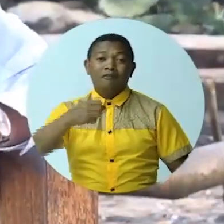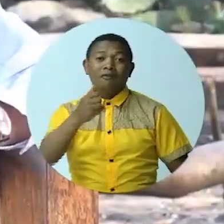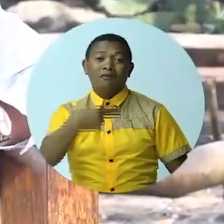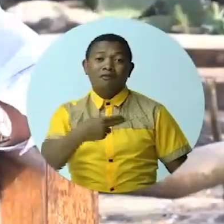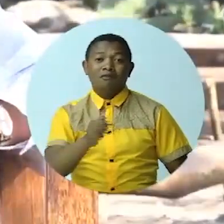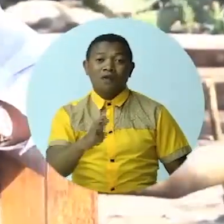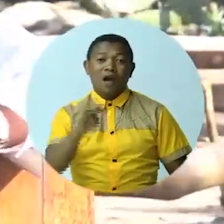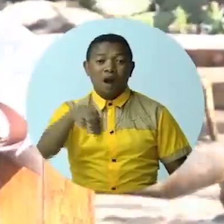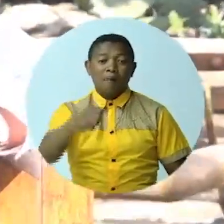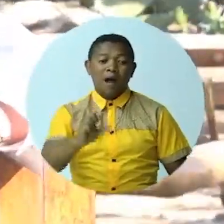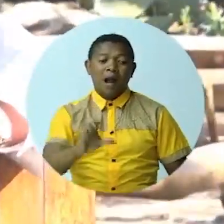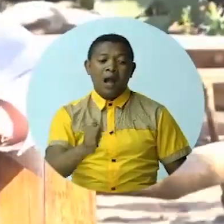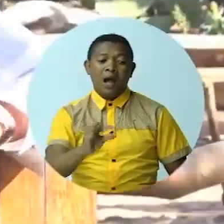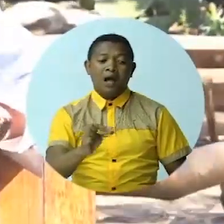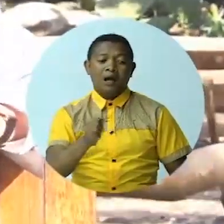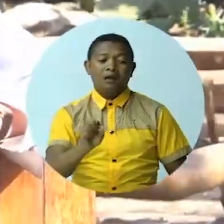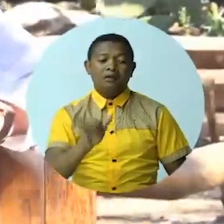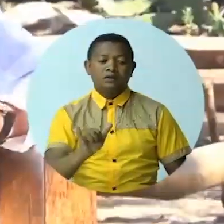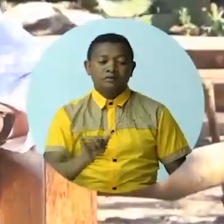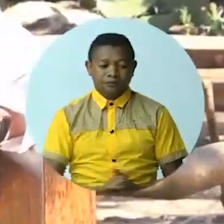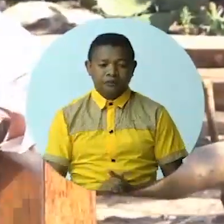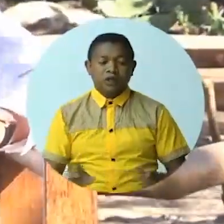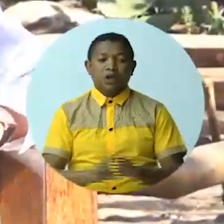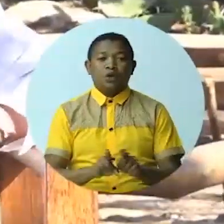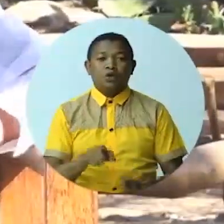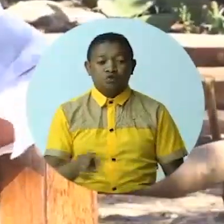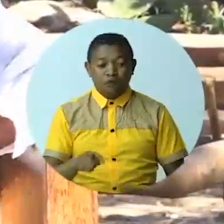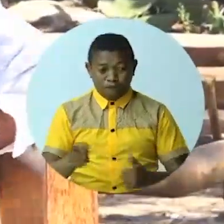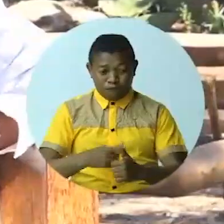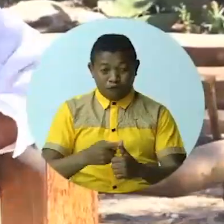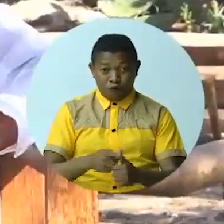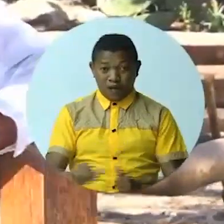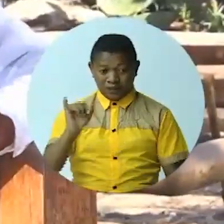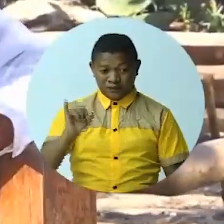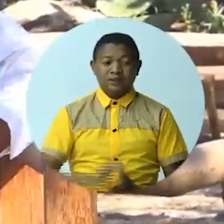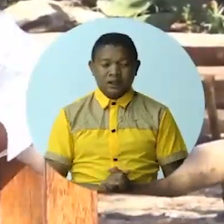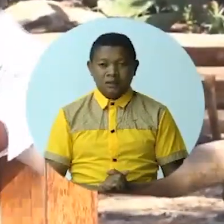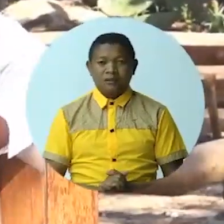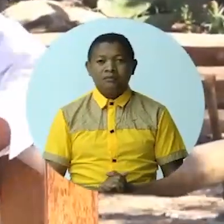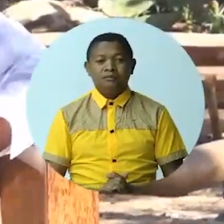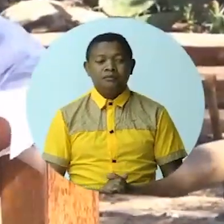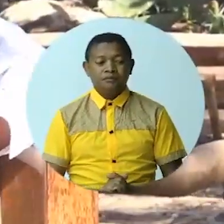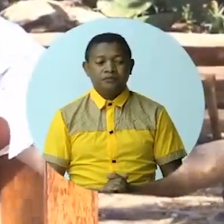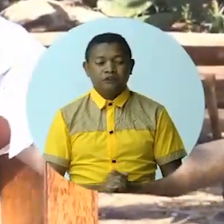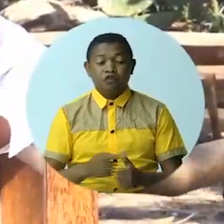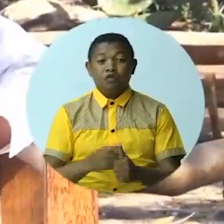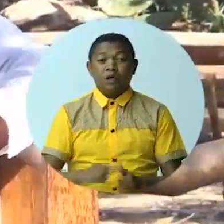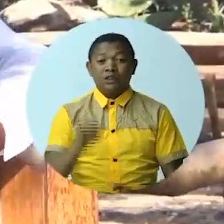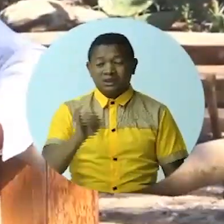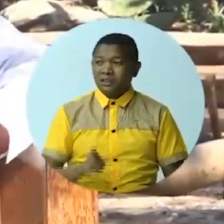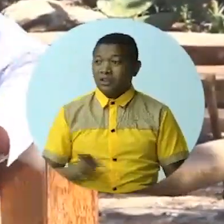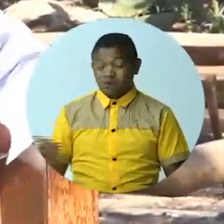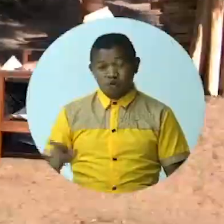ny zavatra tsara mariana angambany aloha voalohany indrindra dia Madagasikara